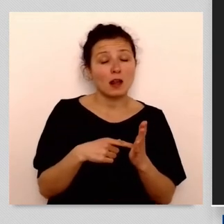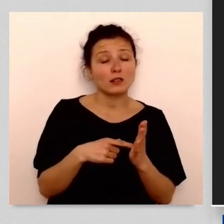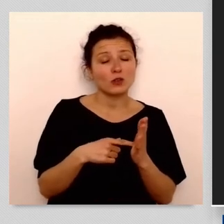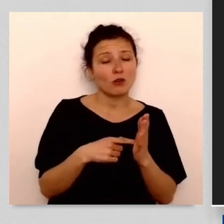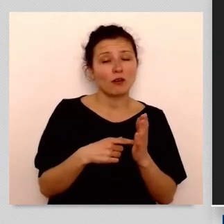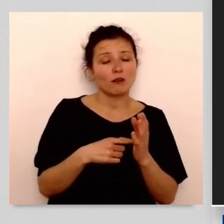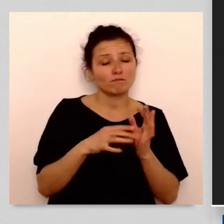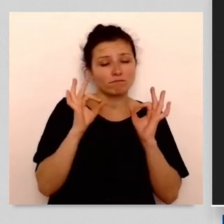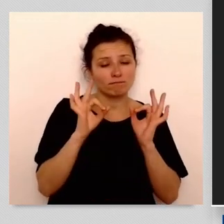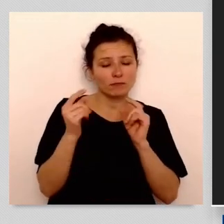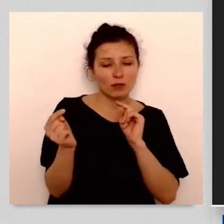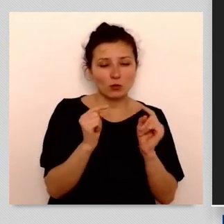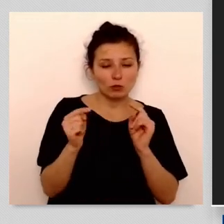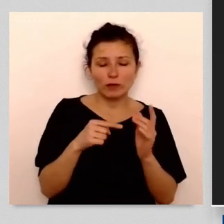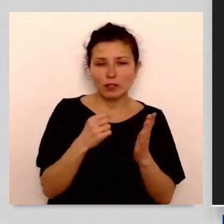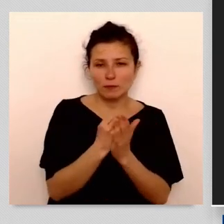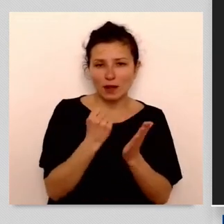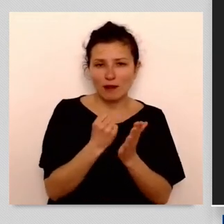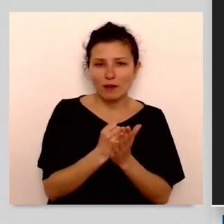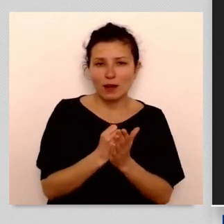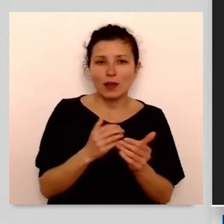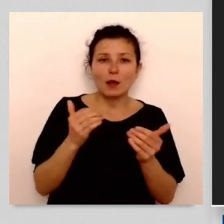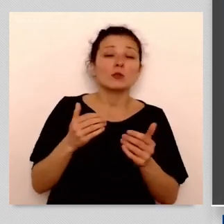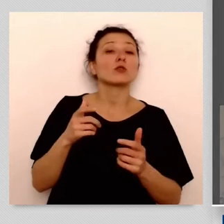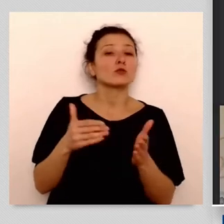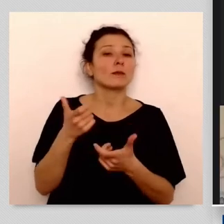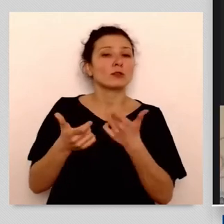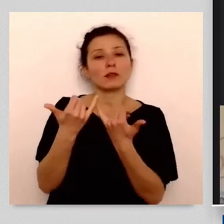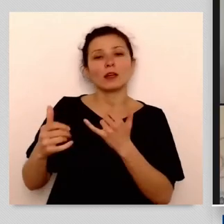i być może trzeba to zrobić po prostu na oddzielnym spotkaniu. Dziękuję.